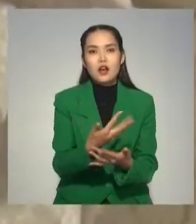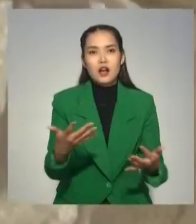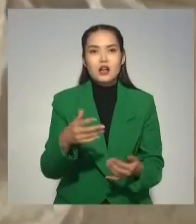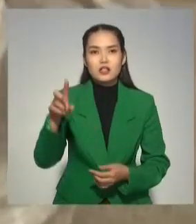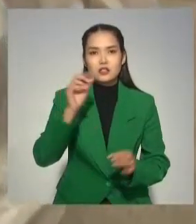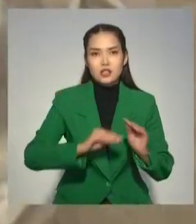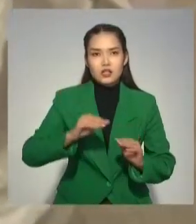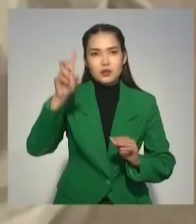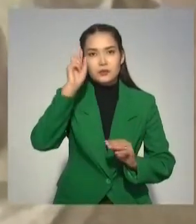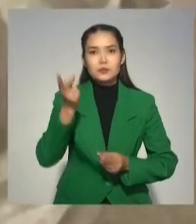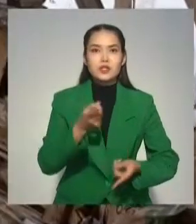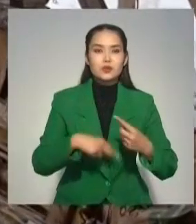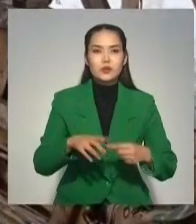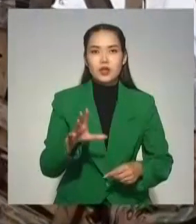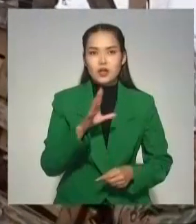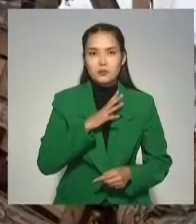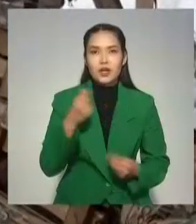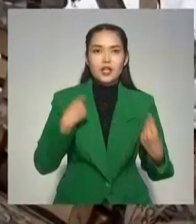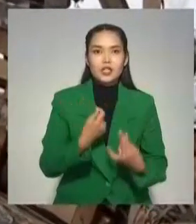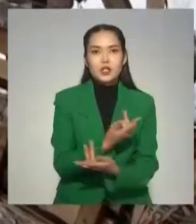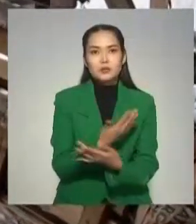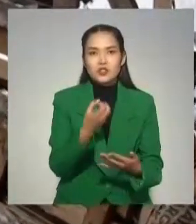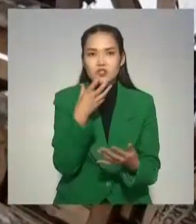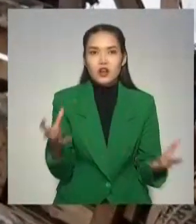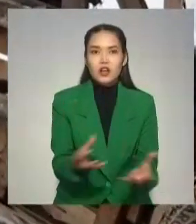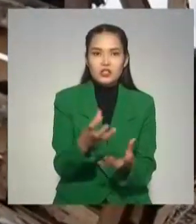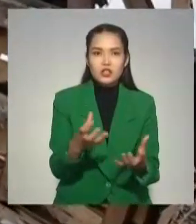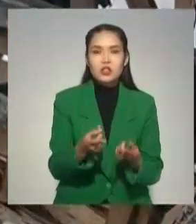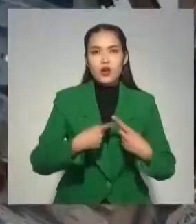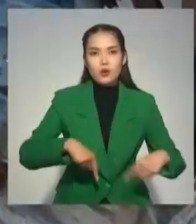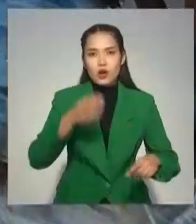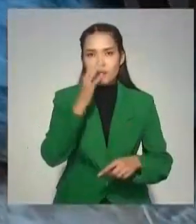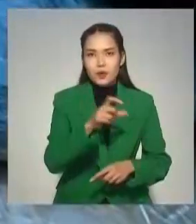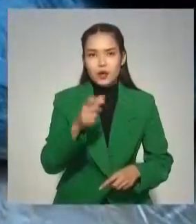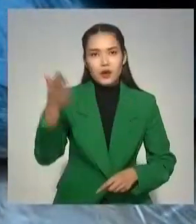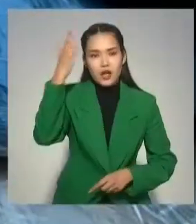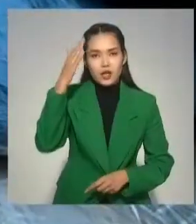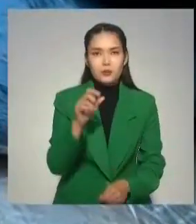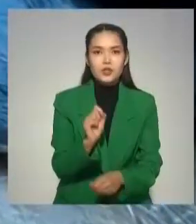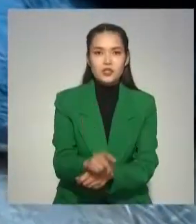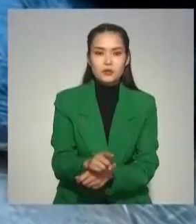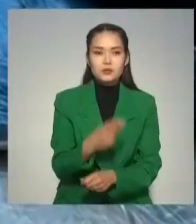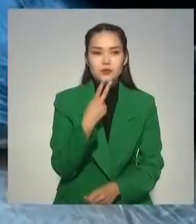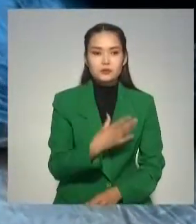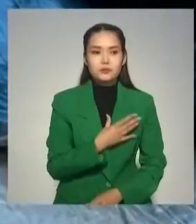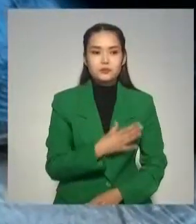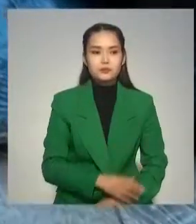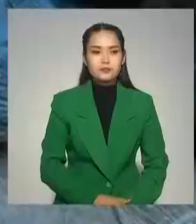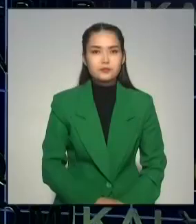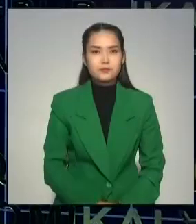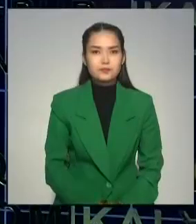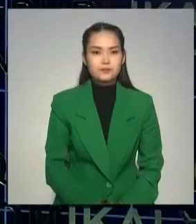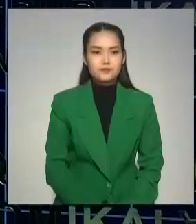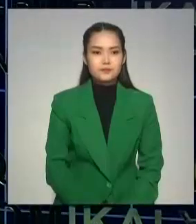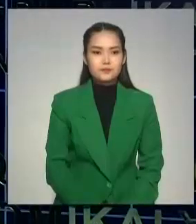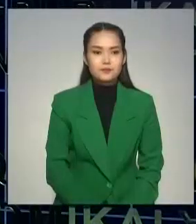мемлекеттің меншігіне өтті. Киімдер жақсы сақталғандықтан құзырлы орган мамандары оны әкімдікке тапсыруды жөн көрген.